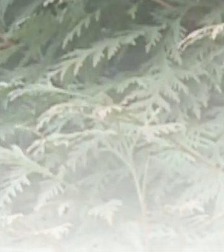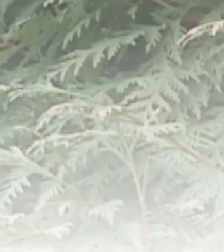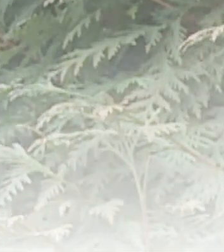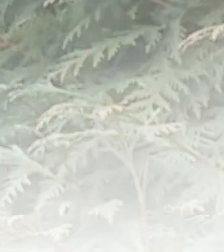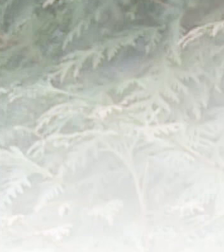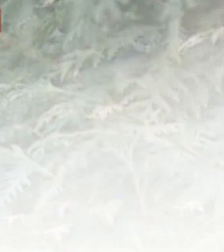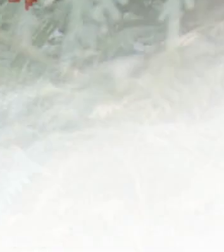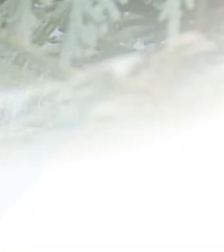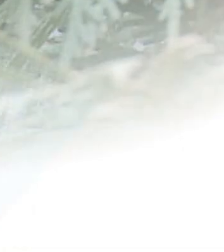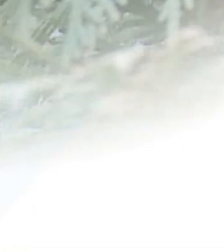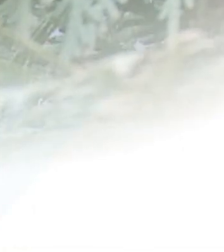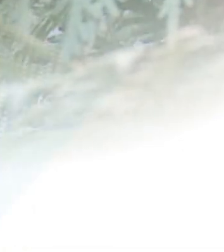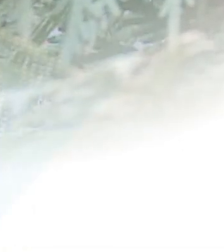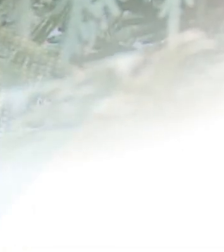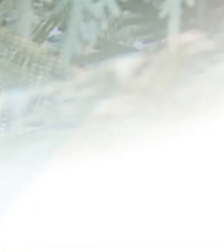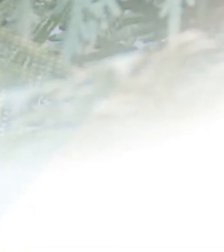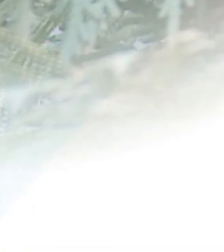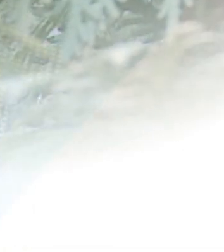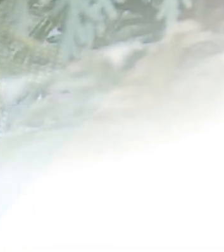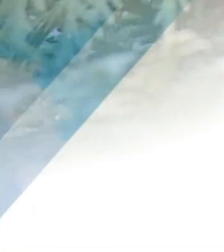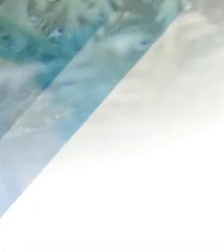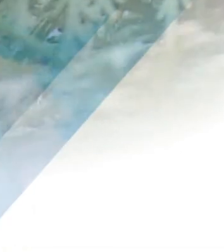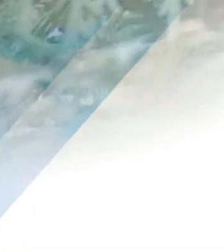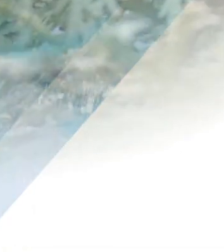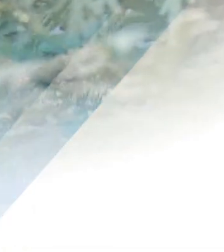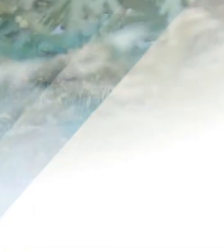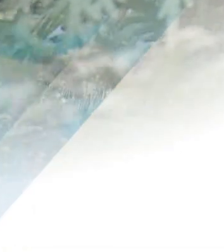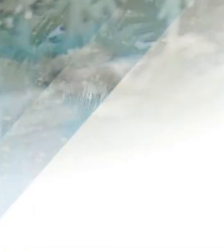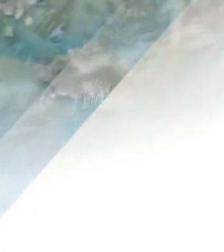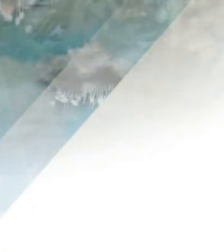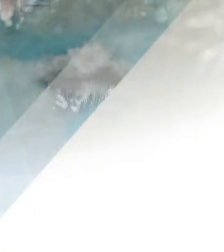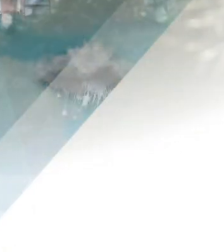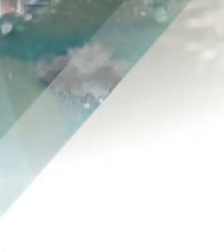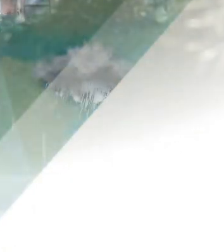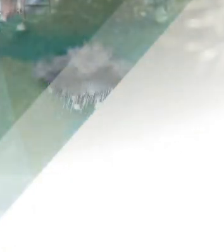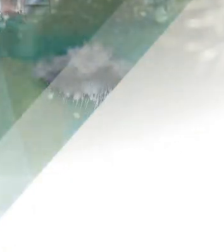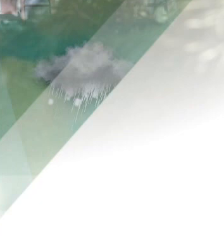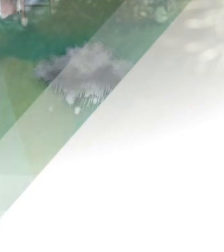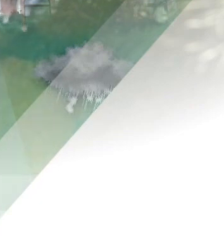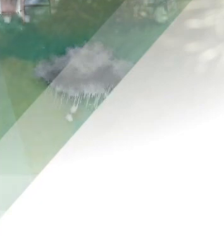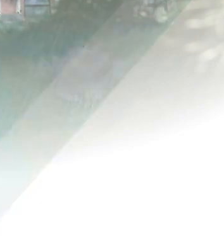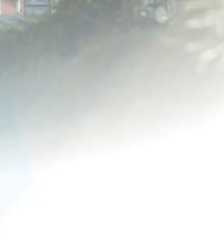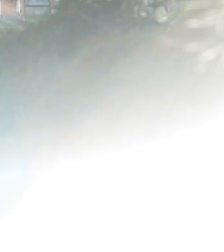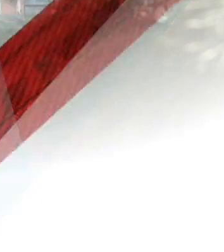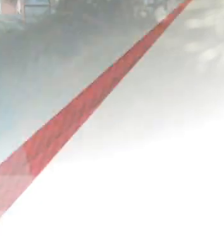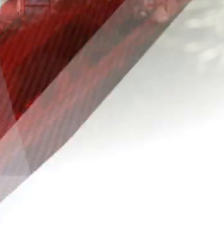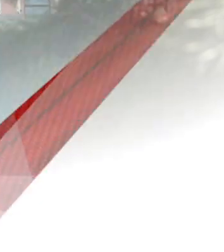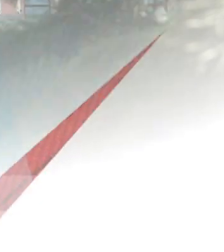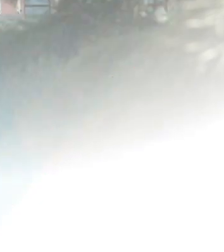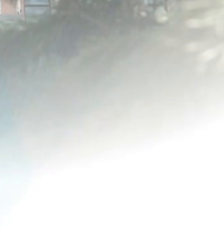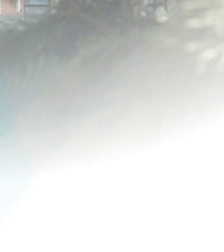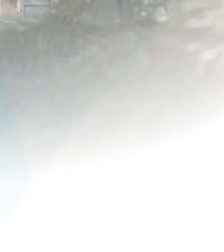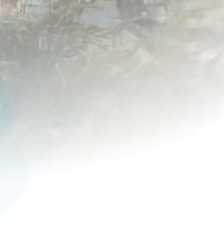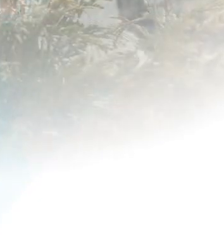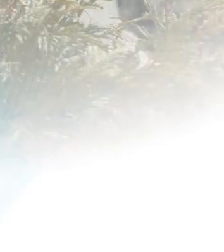пачынаецца 5-ы дзень месяцовага цыклу. Чацвер будзе не вельмі спрыяльным і даволі пасіўным, не найлепшы час для пачатку